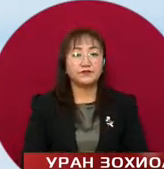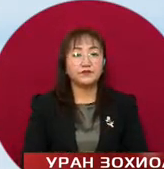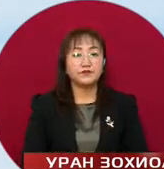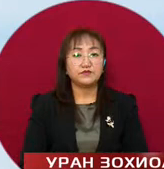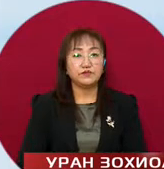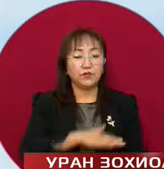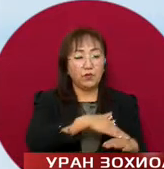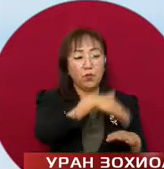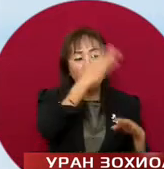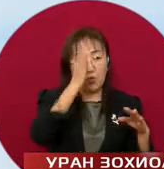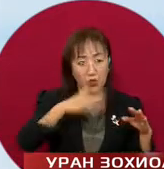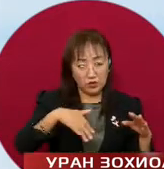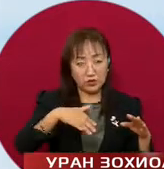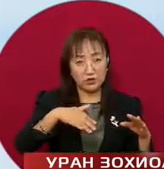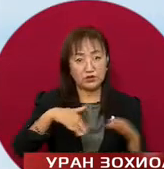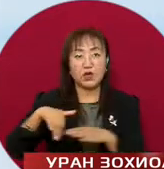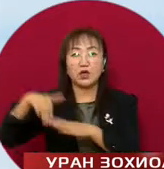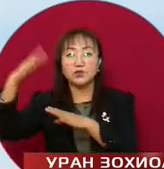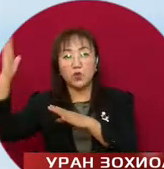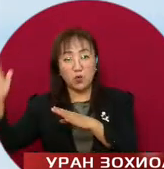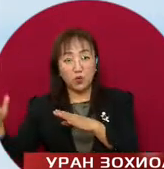Уул нуруу хоёр уул нуруудын хооронд гэж байгаа шүү.